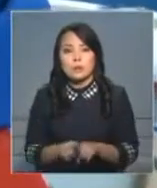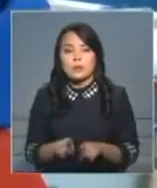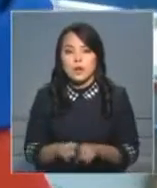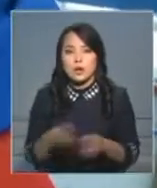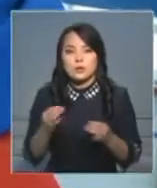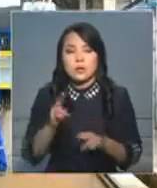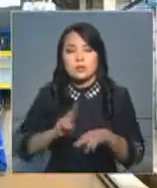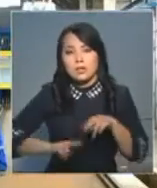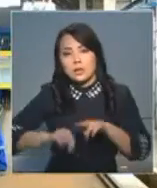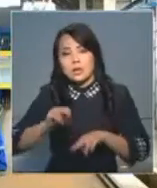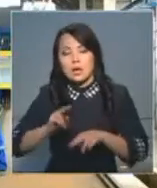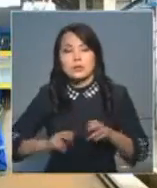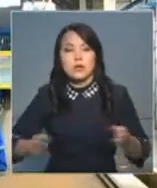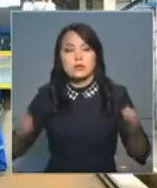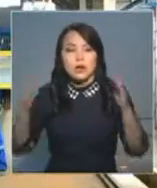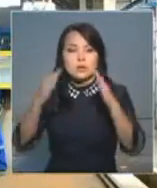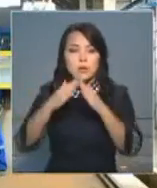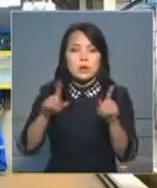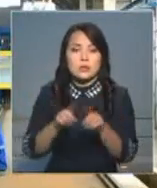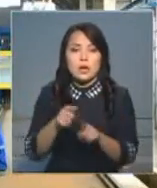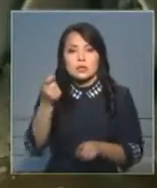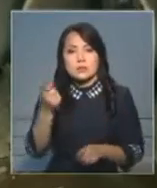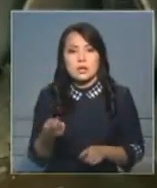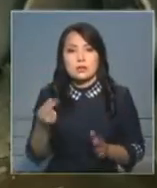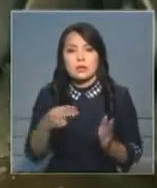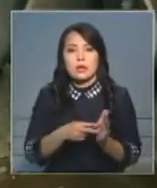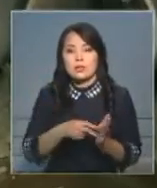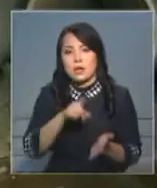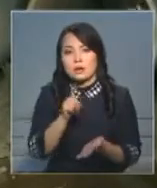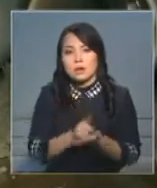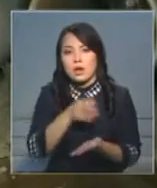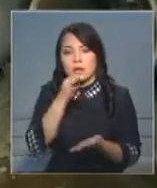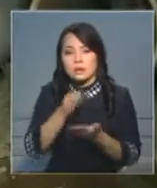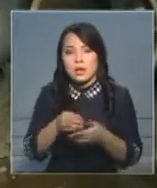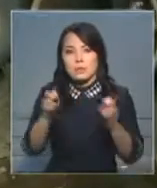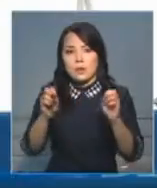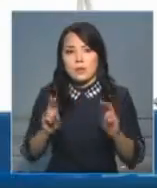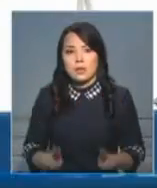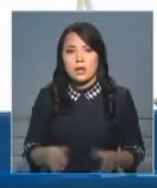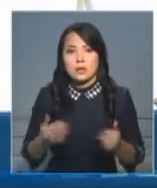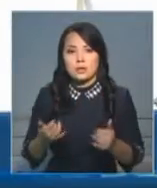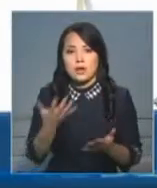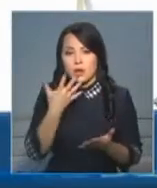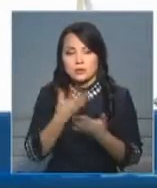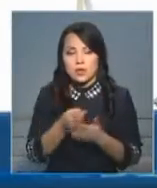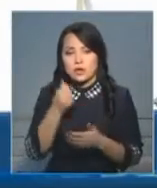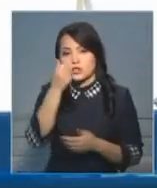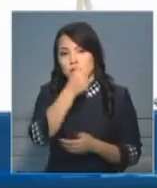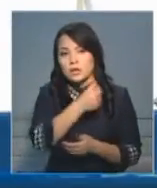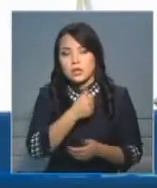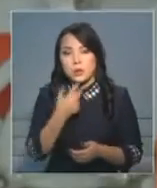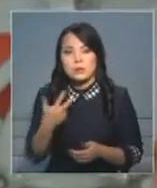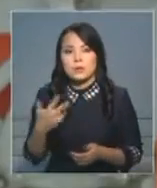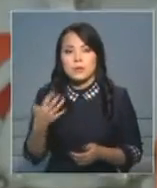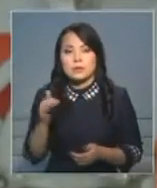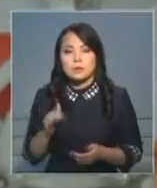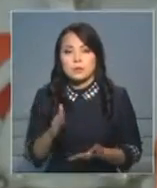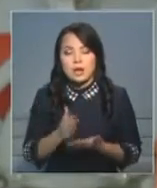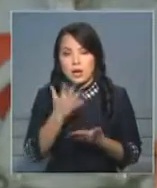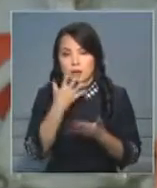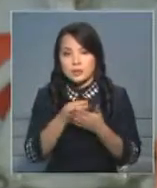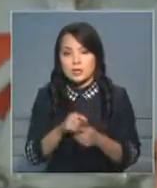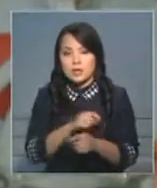одан тұрғызылатын баспана да айтарлықтай арзан болады, дейді мамандар. Комбинат жылына 35 мың шаршы метр баспана тұрғызуға